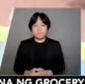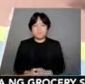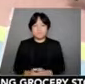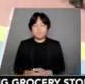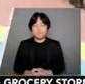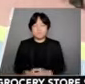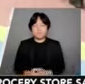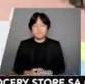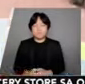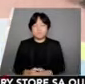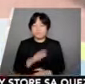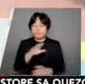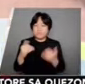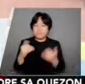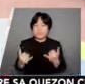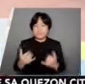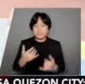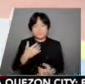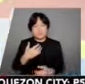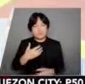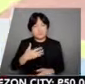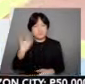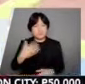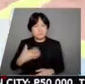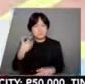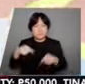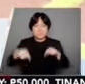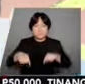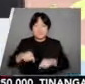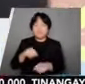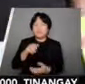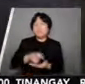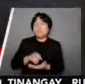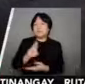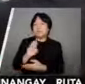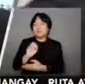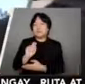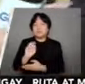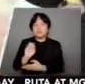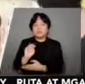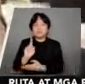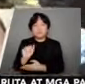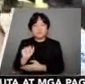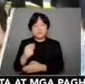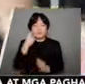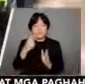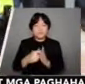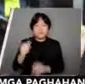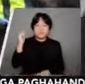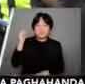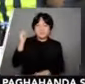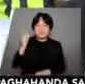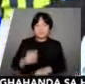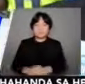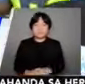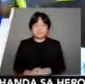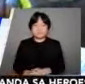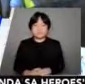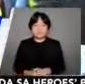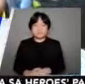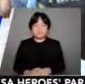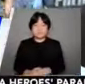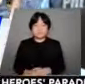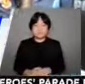ng panahon ng sitwasyon ngayon dito sa welcome rotonda ipapakita na lang natin dito sa ating likuran kung nakikita ninyo Ayan nakapaligid dito sa welcome